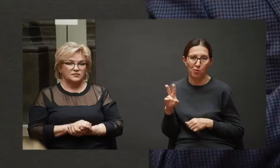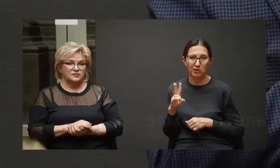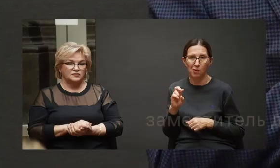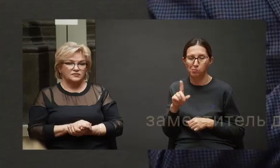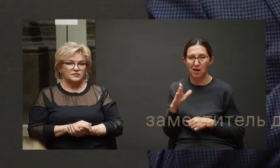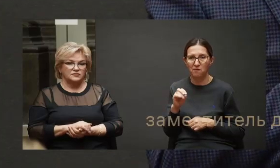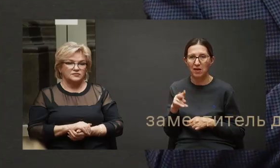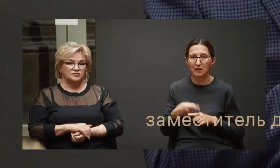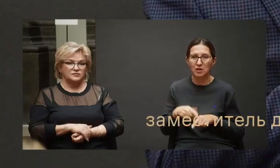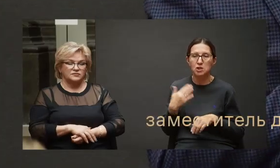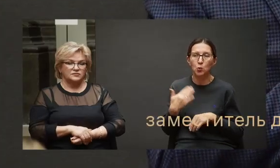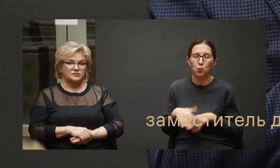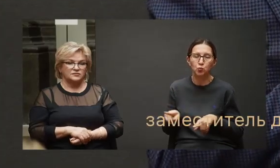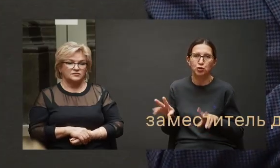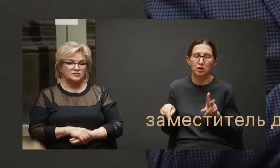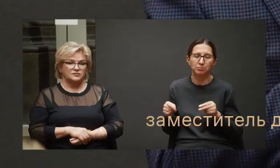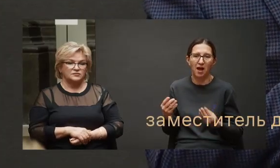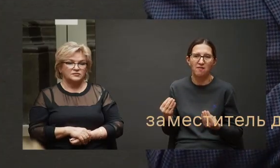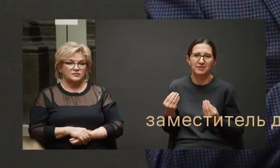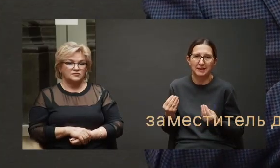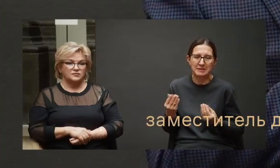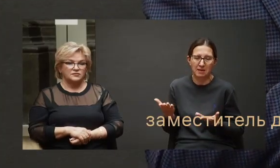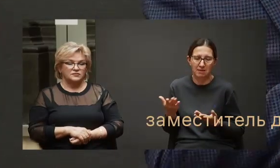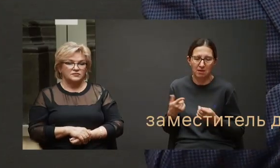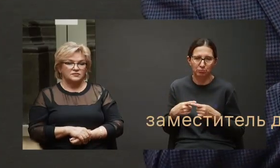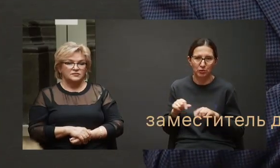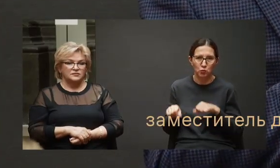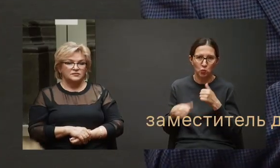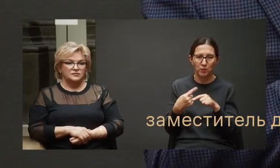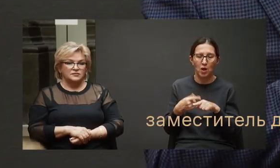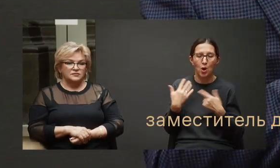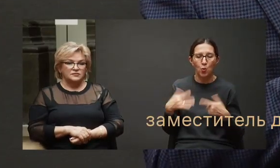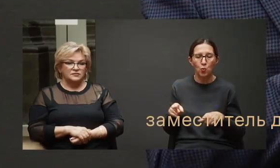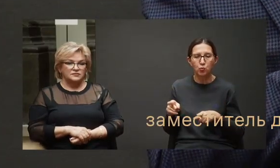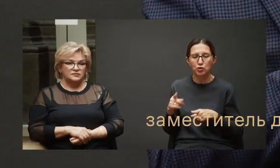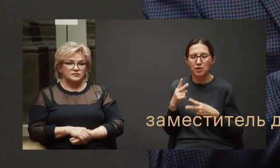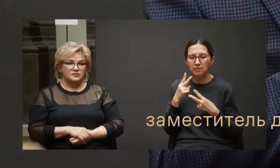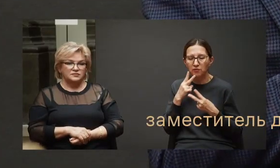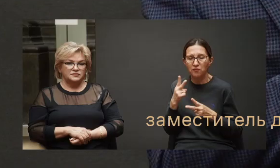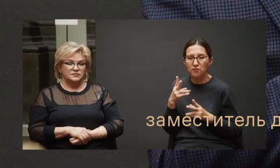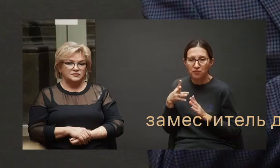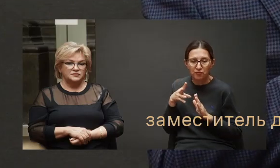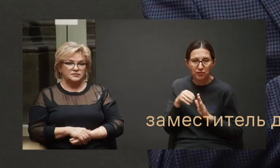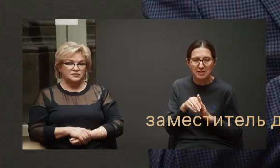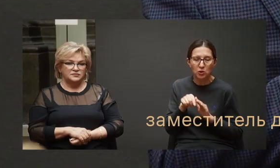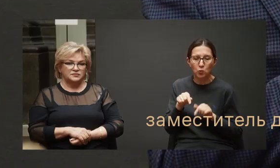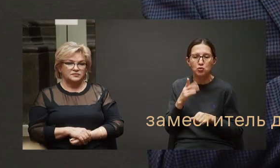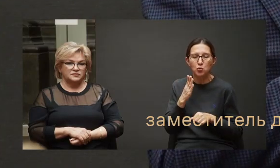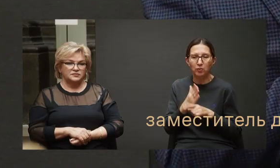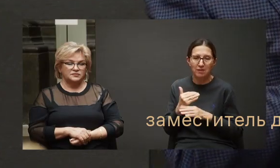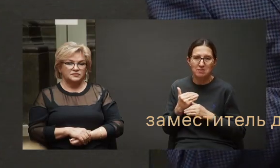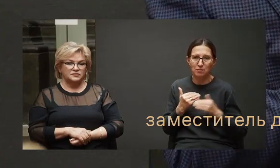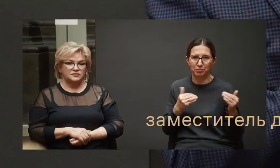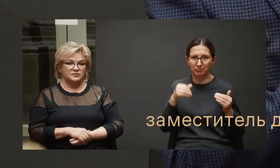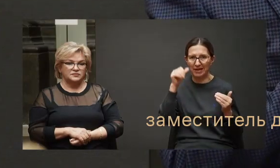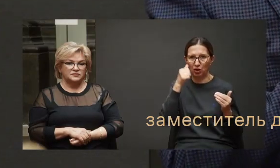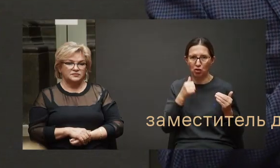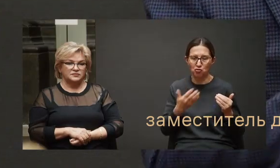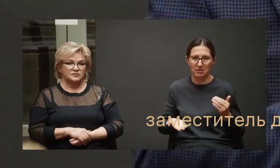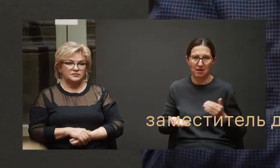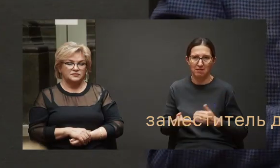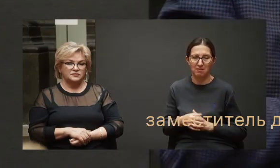очень авторитетное произведение к этому моменту. Он вчитывает свое видение того, что есть греческая,